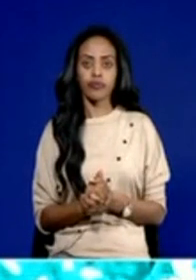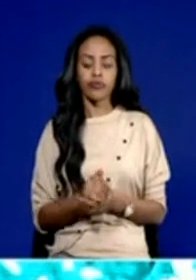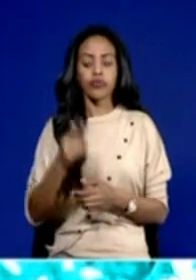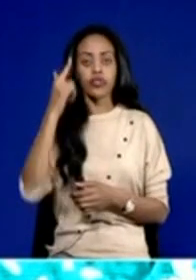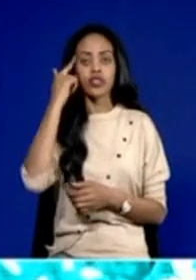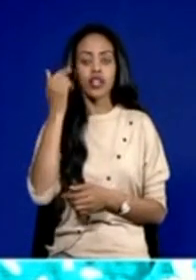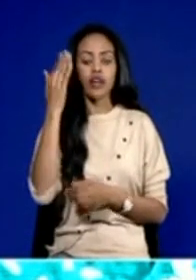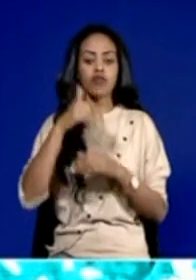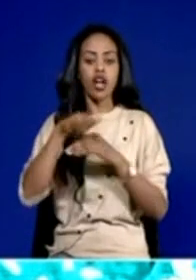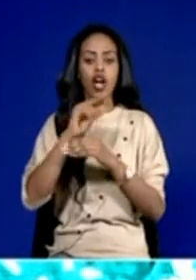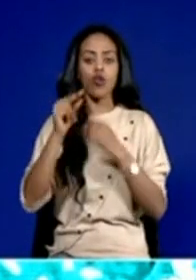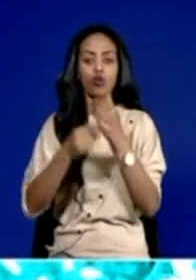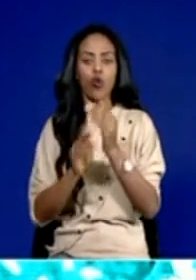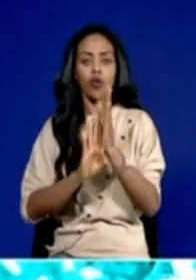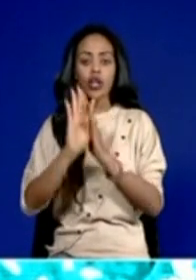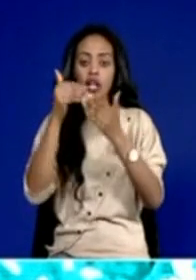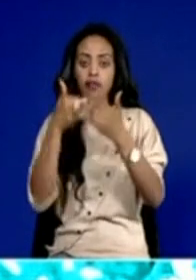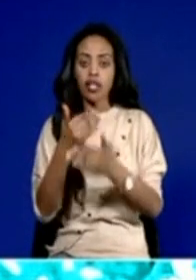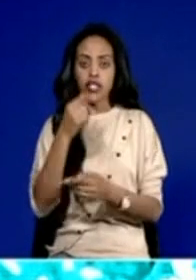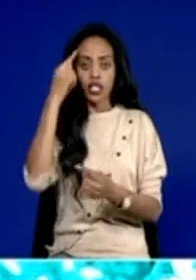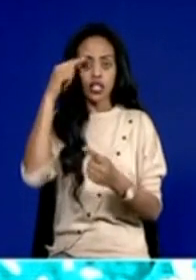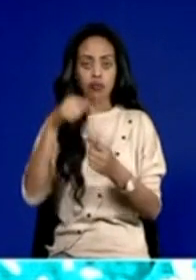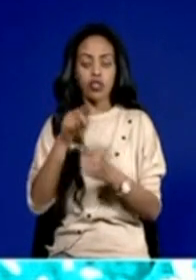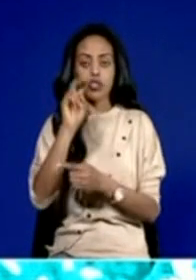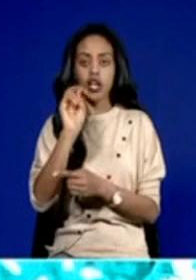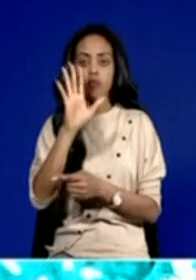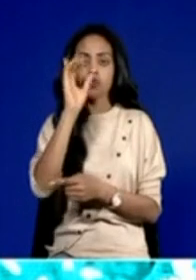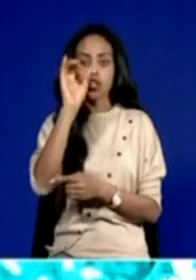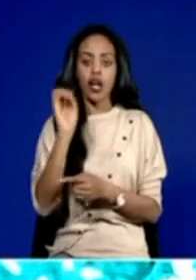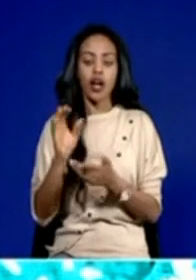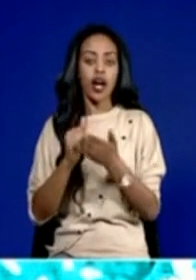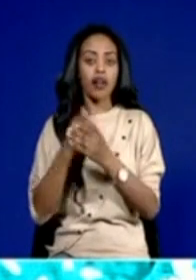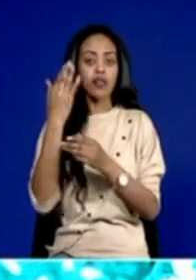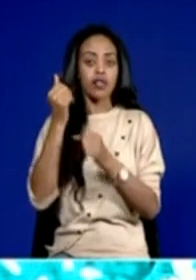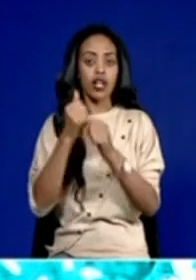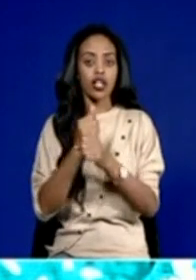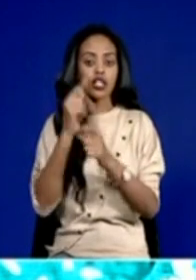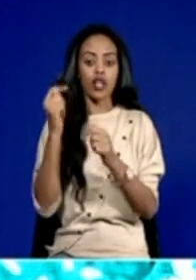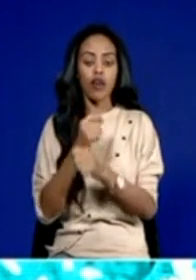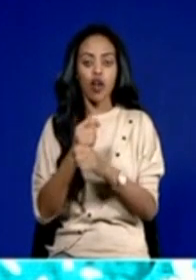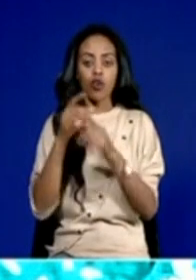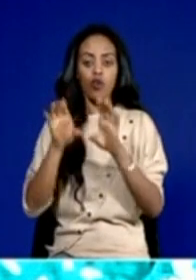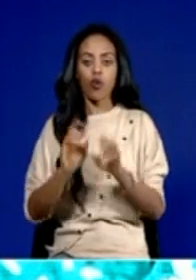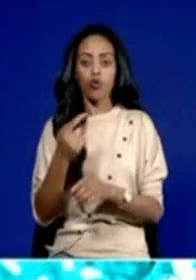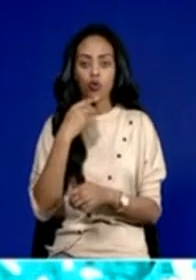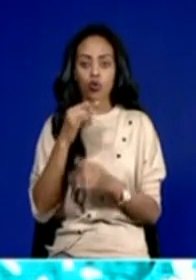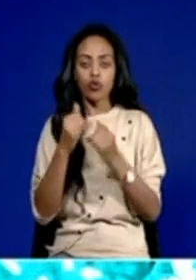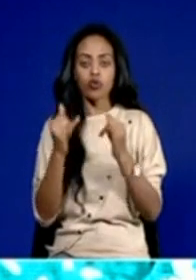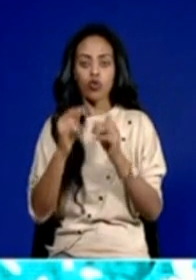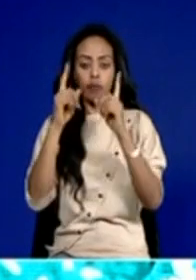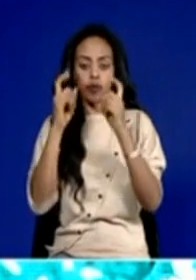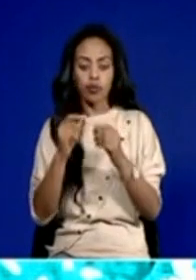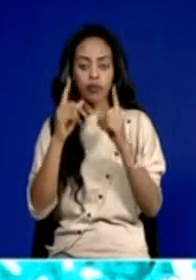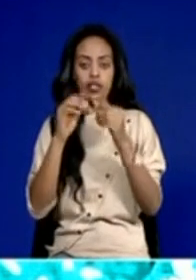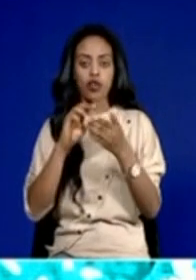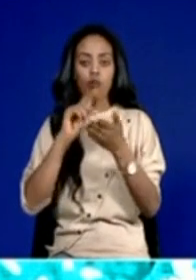ትግራይ ኣብ ዝለዓለ ቁጠባዊ ብራኸ ከብፅሓ ዝኽእል ትልም 25 ዓመት ካብ ዝቕፅል ዓመት ጀሚሩ ተግባራዊ ክኸውን ኢሉ ኢንስቲትዩት ምርምርን